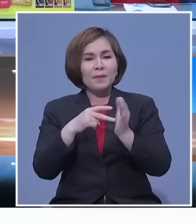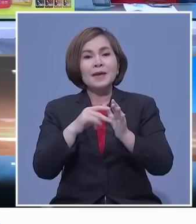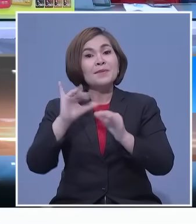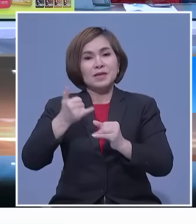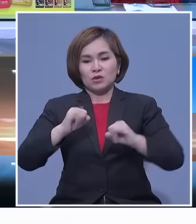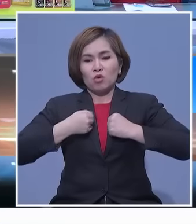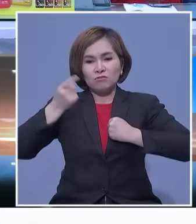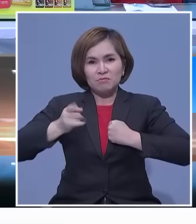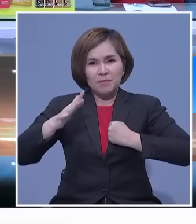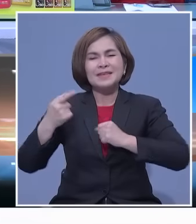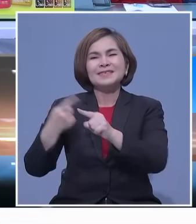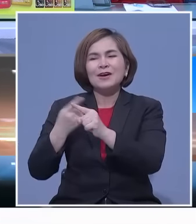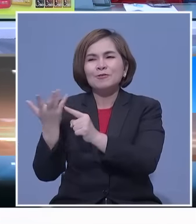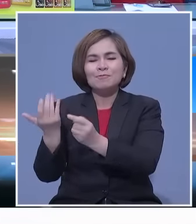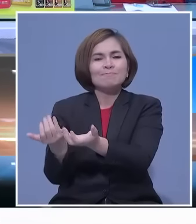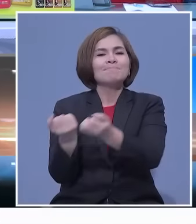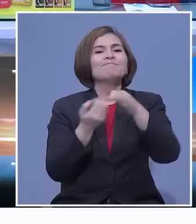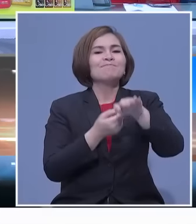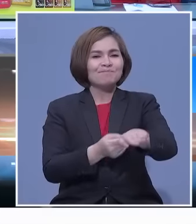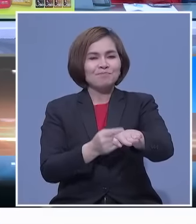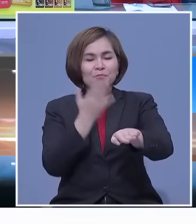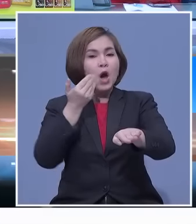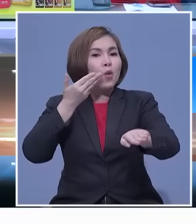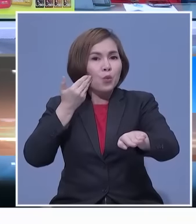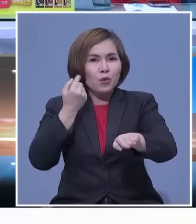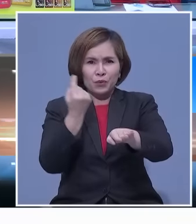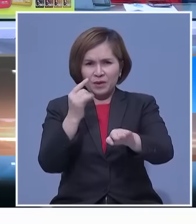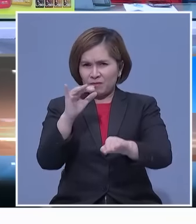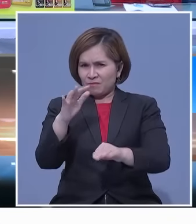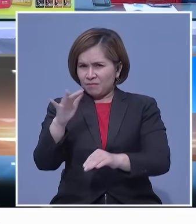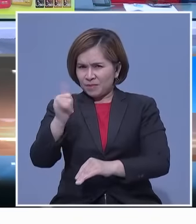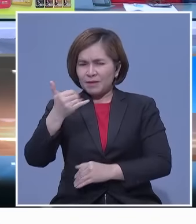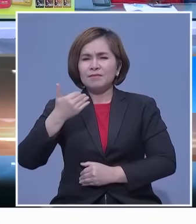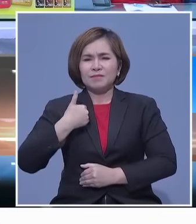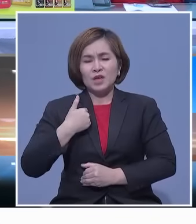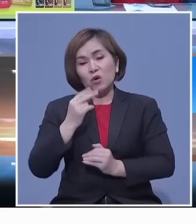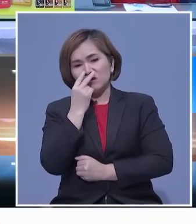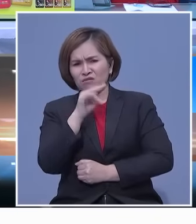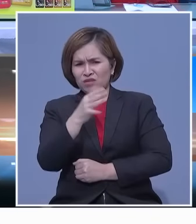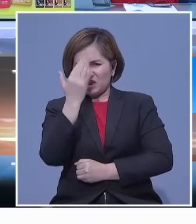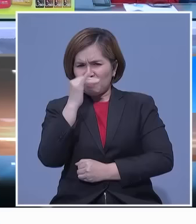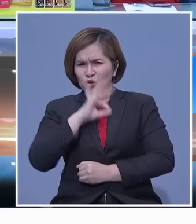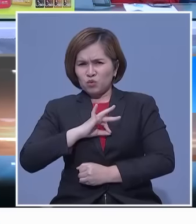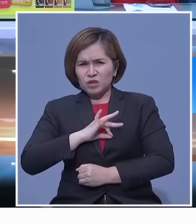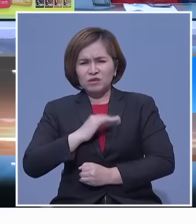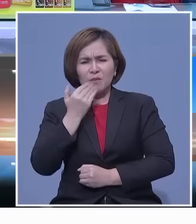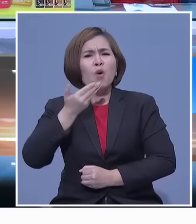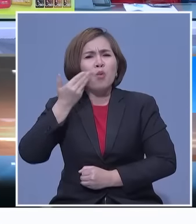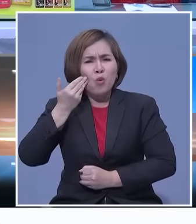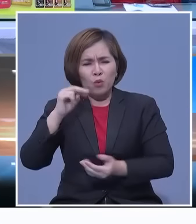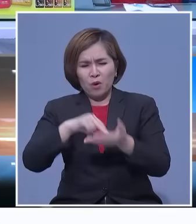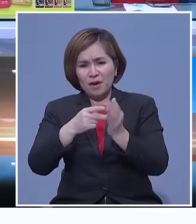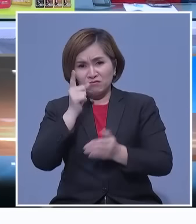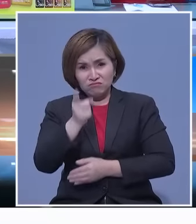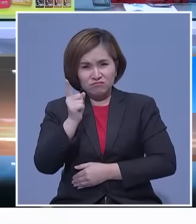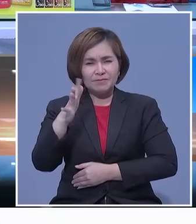คือภาพแบบเนี้ยบางคนเขาก็มองอย่างคนที่มองว่ามันOver Marketingก็ได้มันดูเวอร์มันดูน่ากลัวมันดูจะไม่ตรงไป